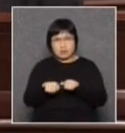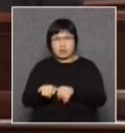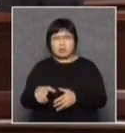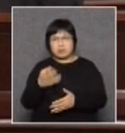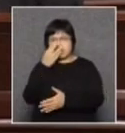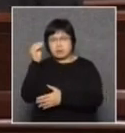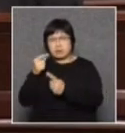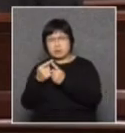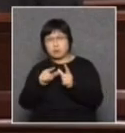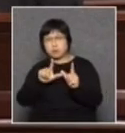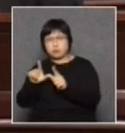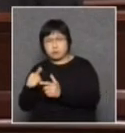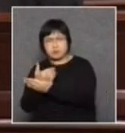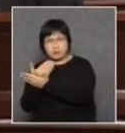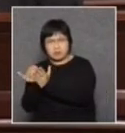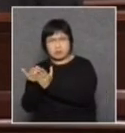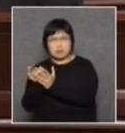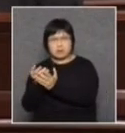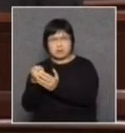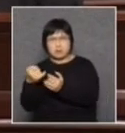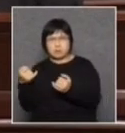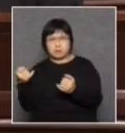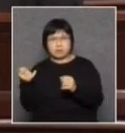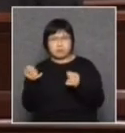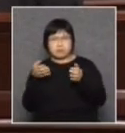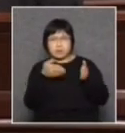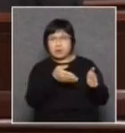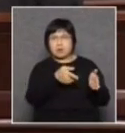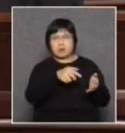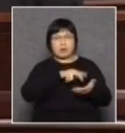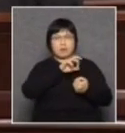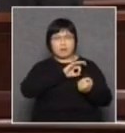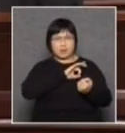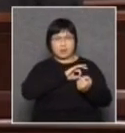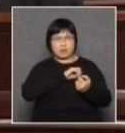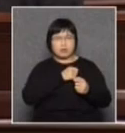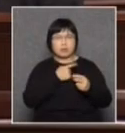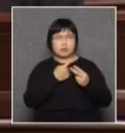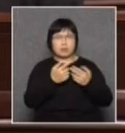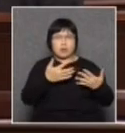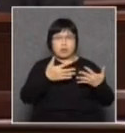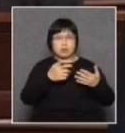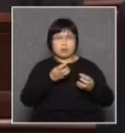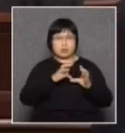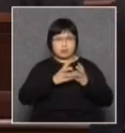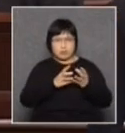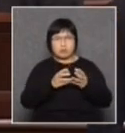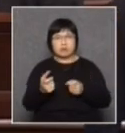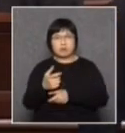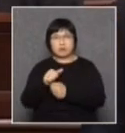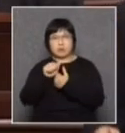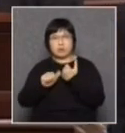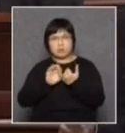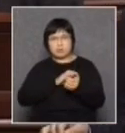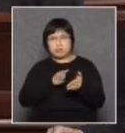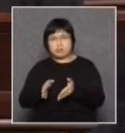生的項目，那就將矛頭指向立法會的公務小組和財委會，